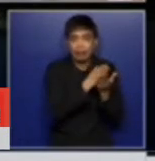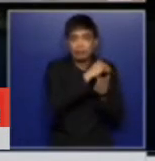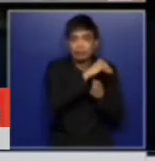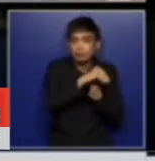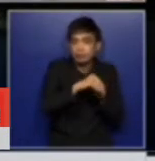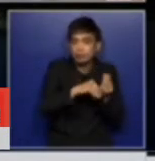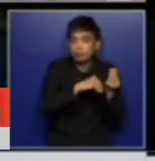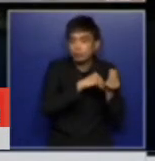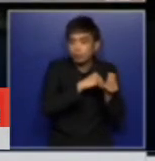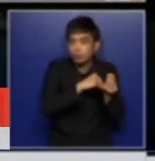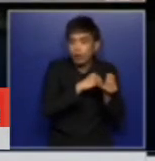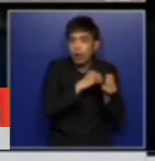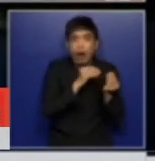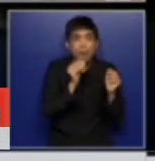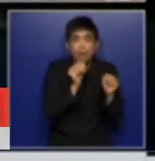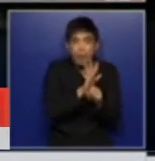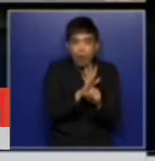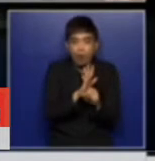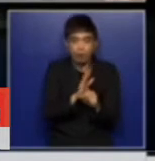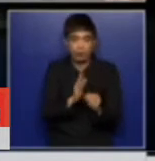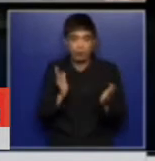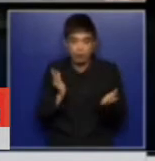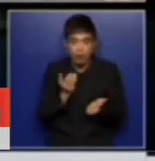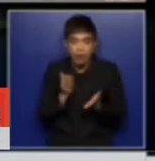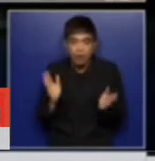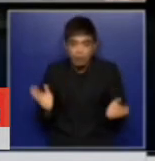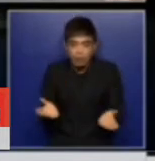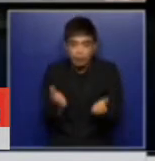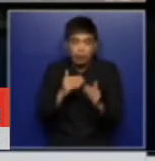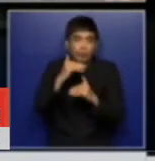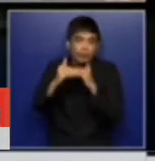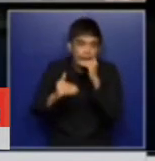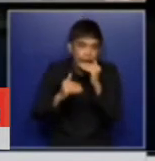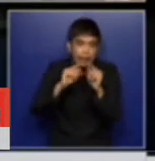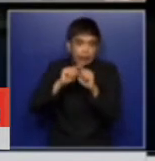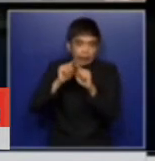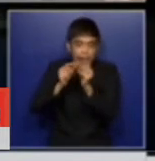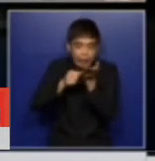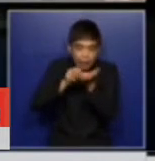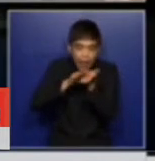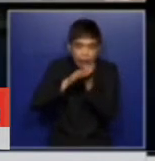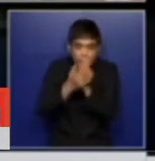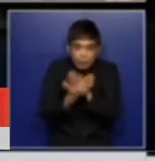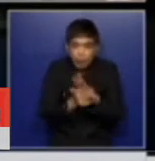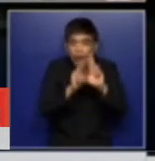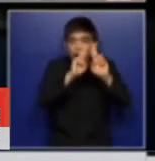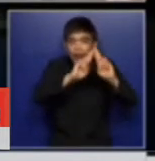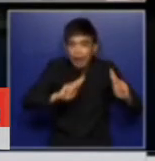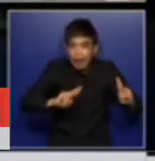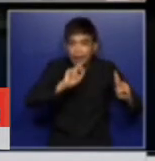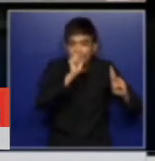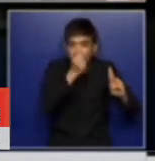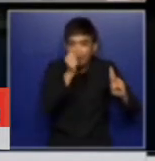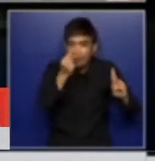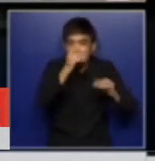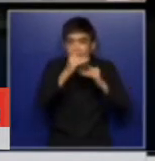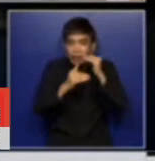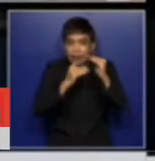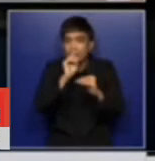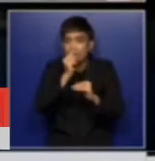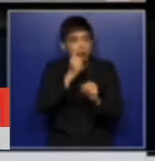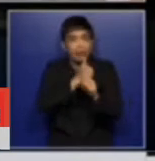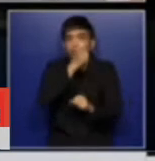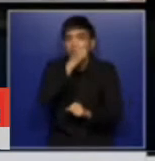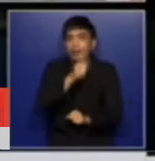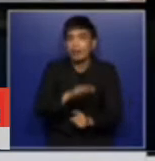งหรือลงทุนเพื่อที่จะเพิ่มรายได้นะครับหรือพัฒนาร้านประเทศไทยเนี่ยให้มันเจริญเติบโตได้ย